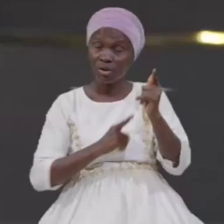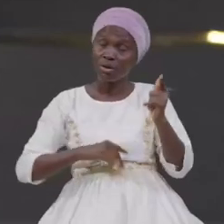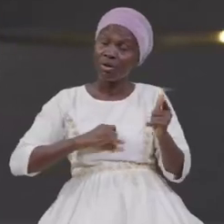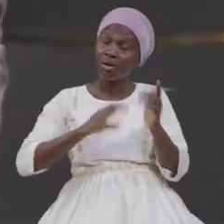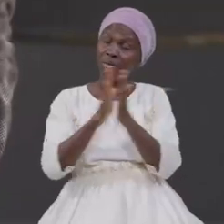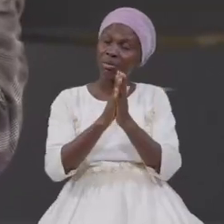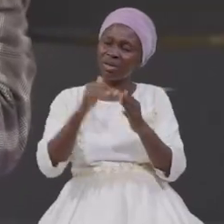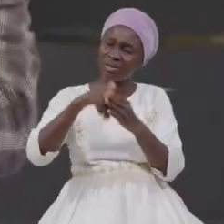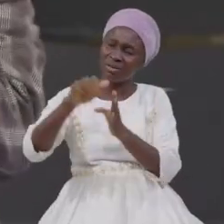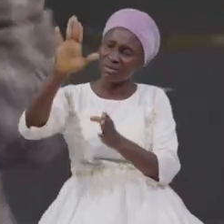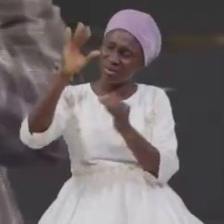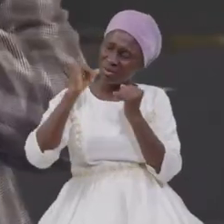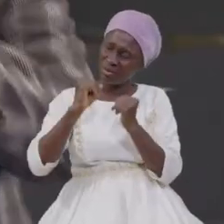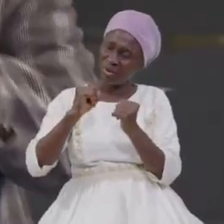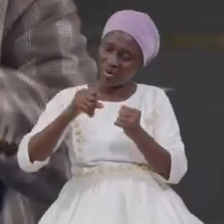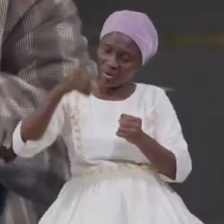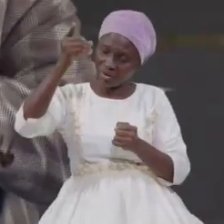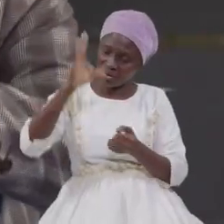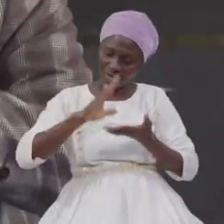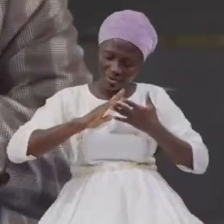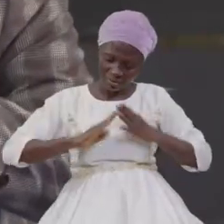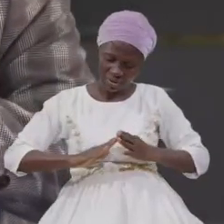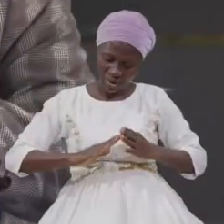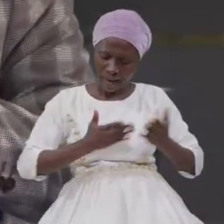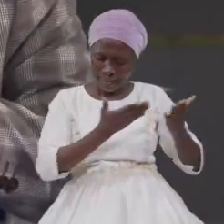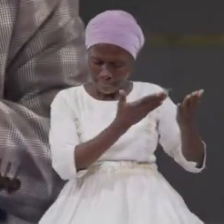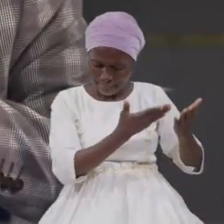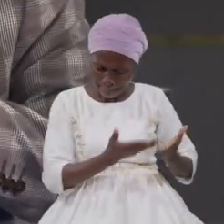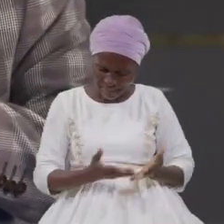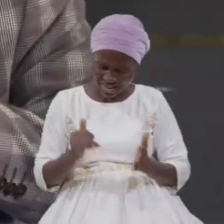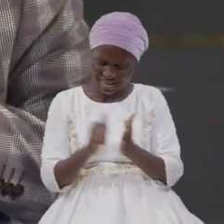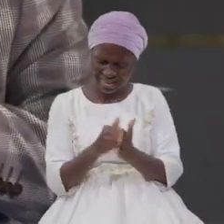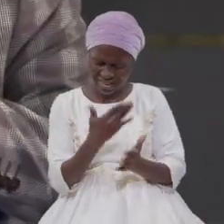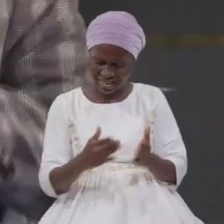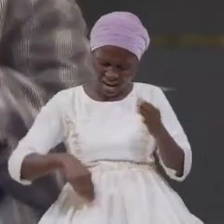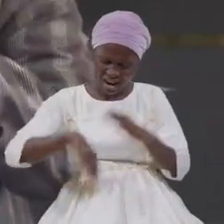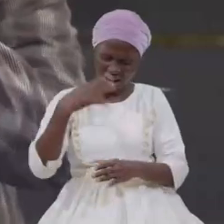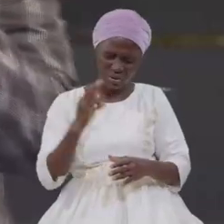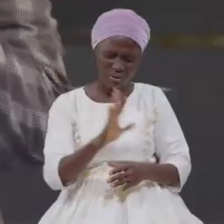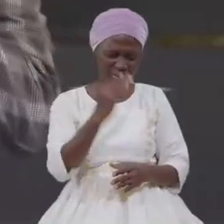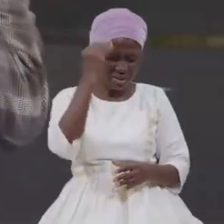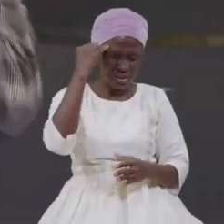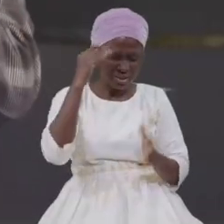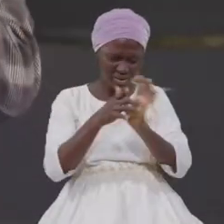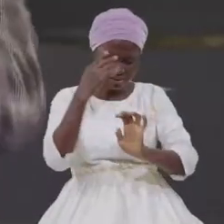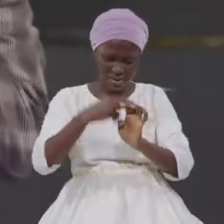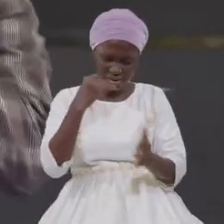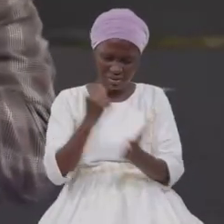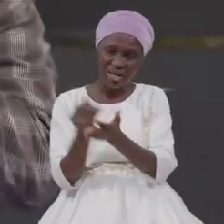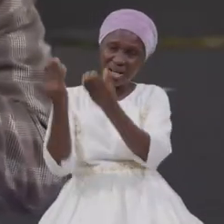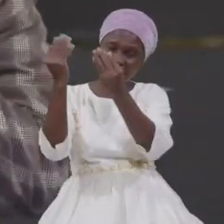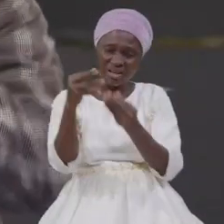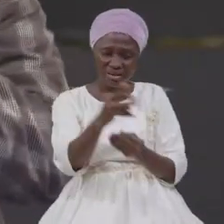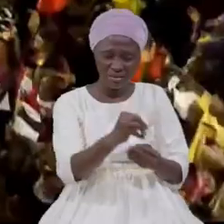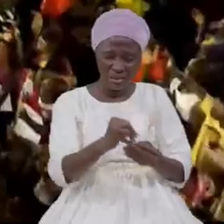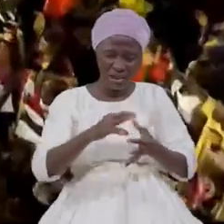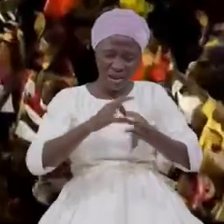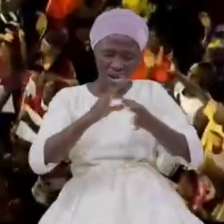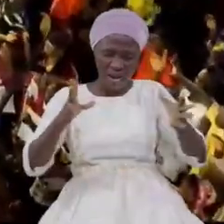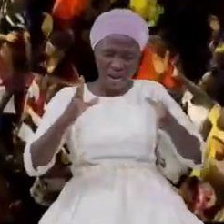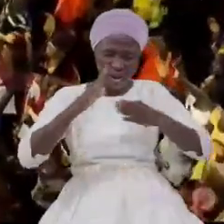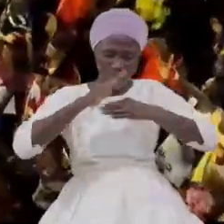ta puissance, mets fin à ces choses, arrache-la de leur cerveau, donne-leur de